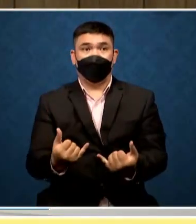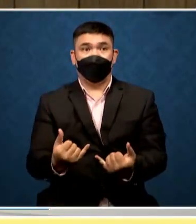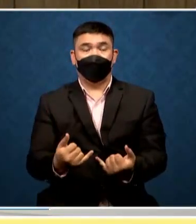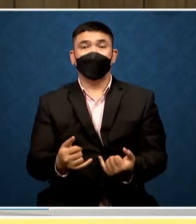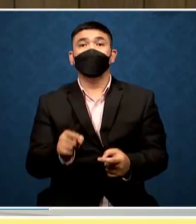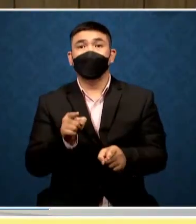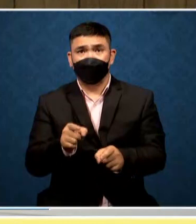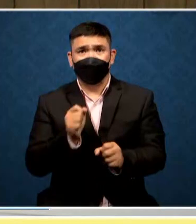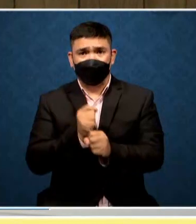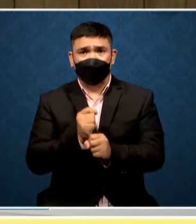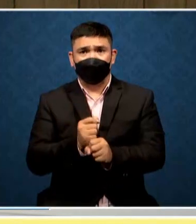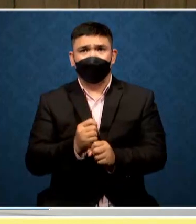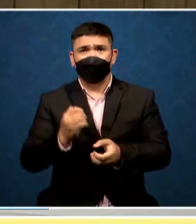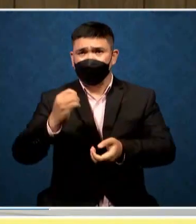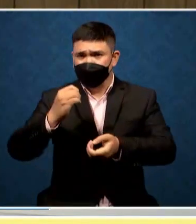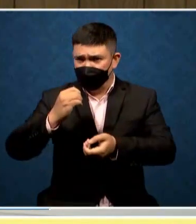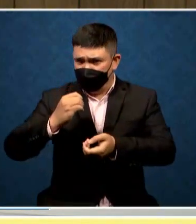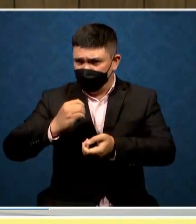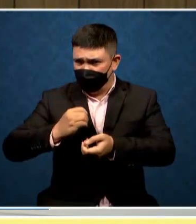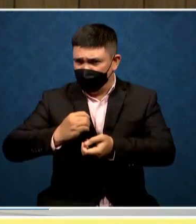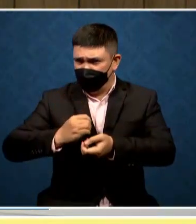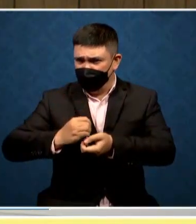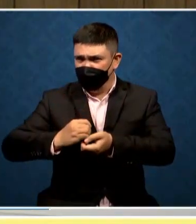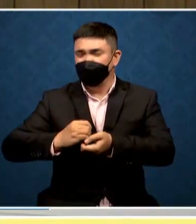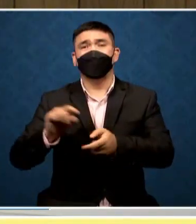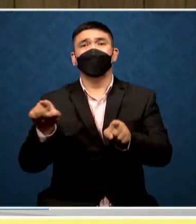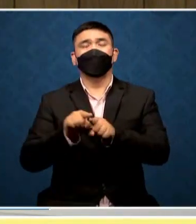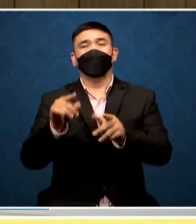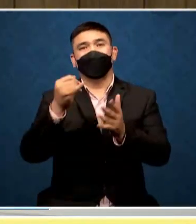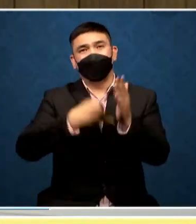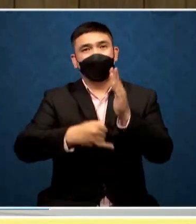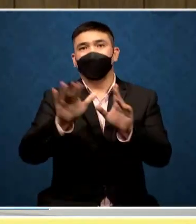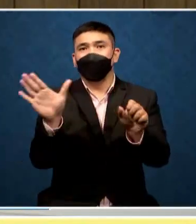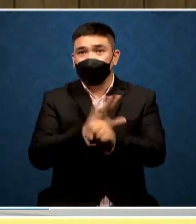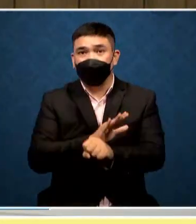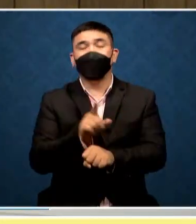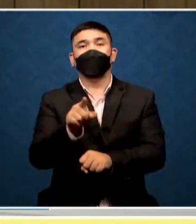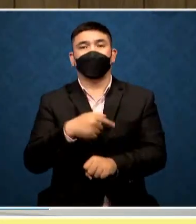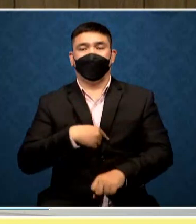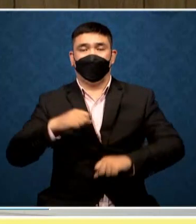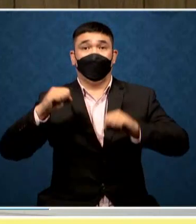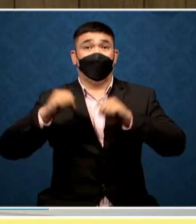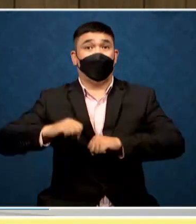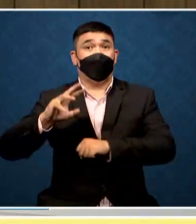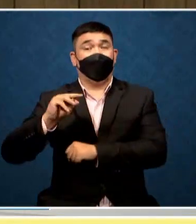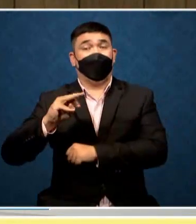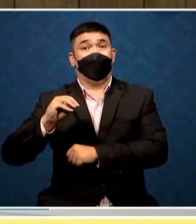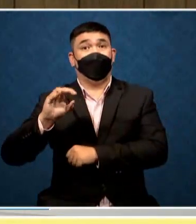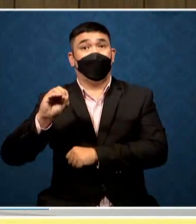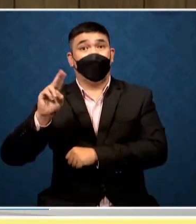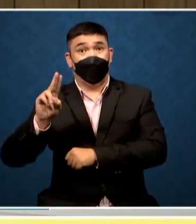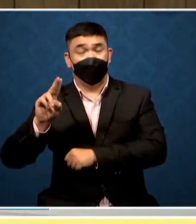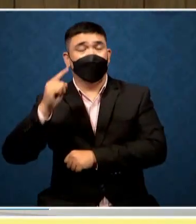รงนี้เองค่อนข้างทำผมเชื่อว่าน่าจะทำเกือบทุกจังหวัดแล้วนะครับโดยมีการทำ MOU กับทางอบจ.หมาย